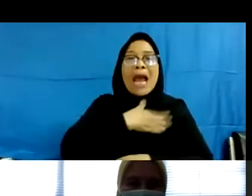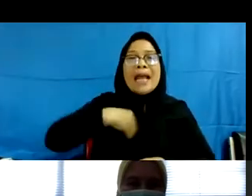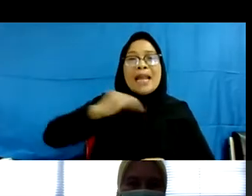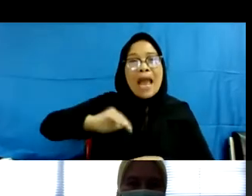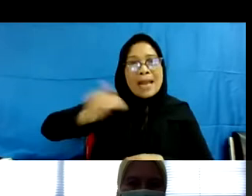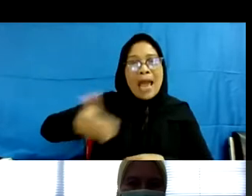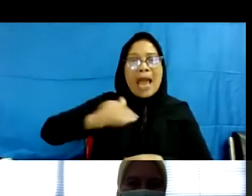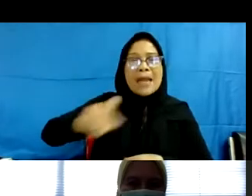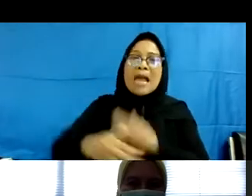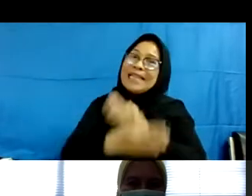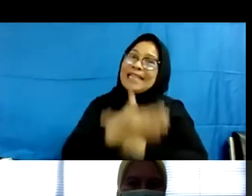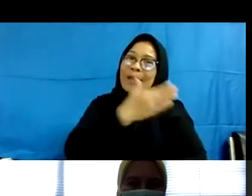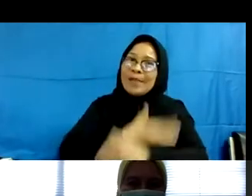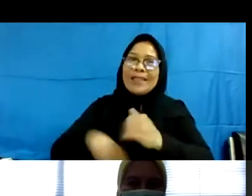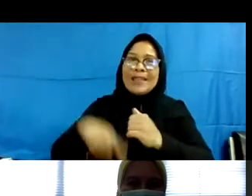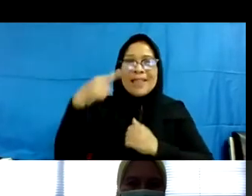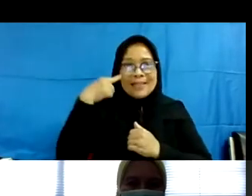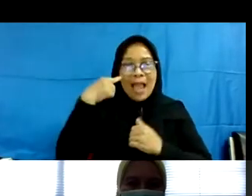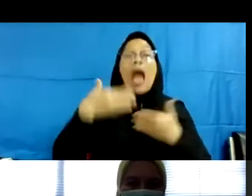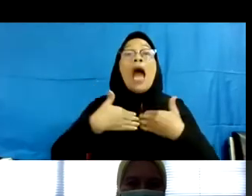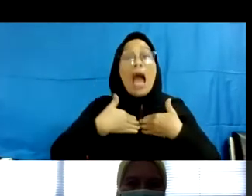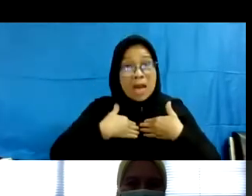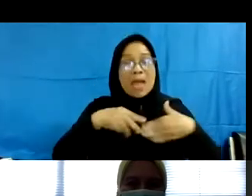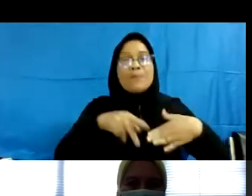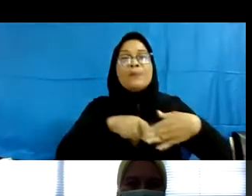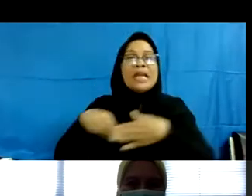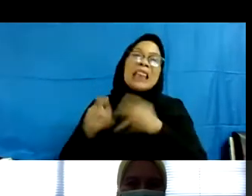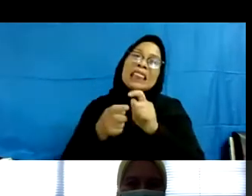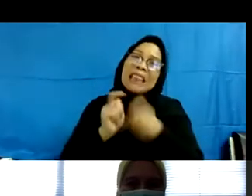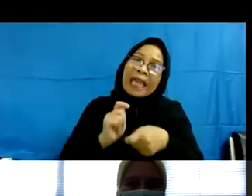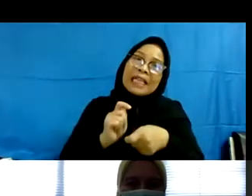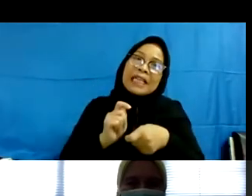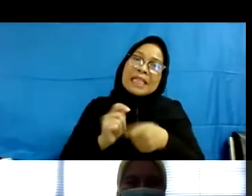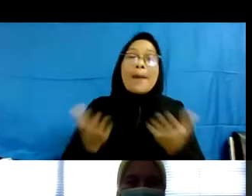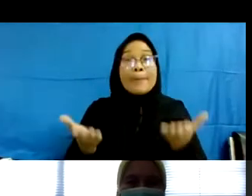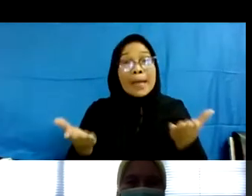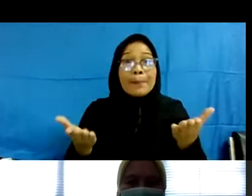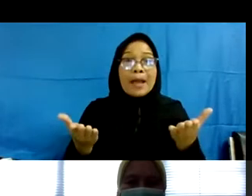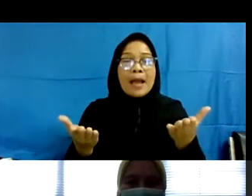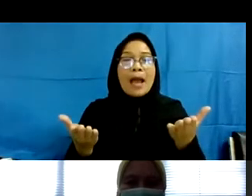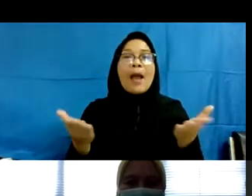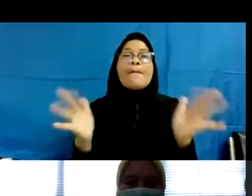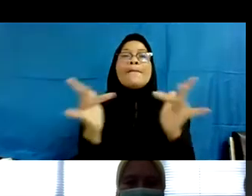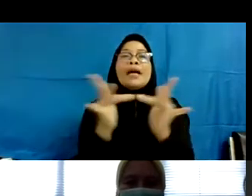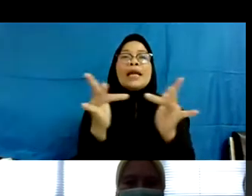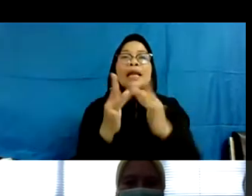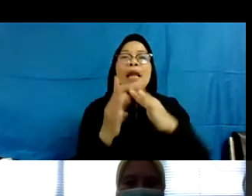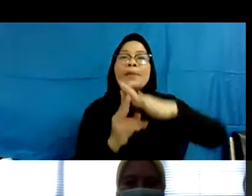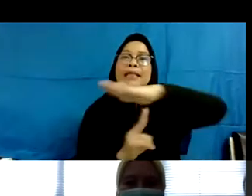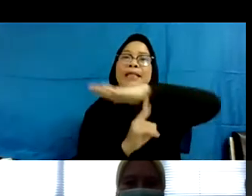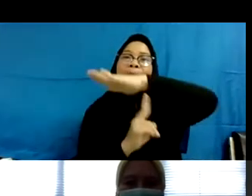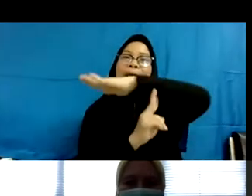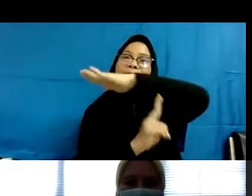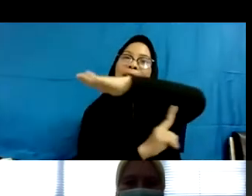netra. Itu ya. Jadi ada bimbingan teknisnya, kemudian juga bagaimana juga melingkannya, menjembatani